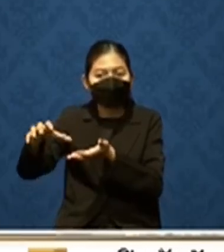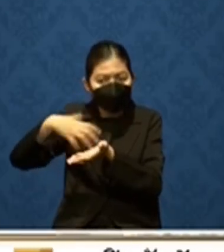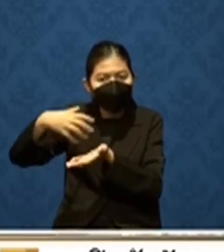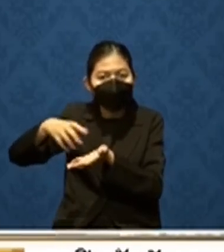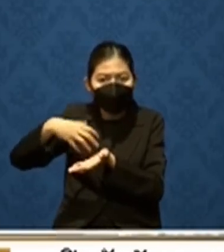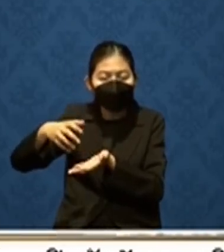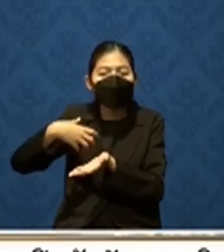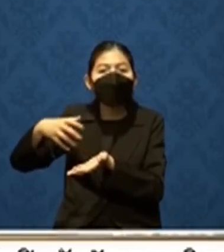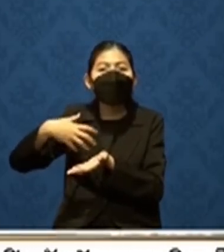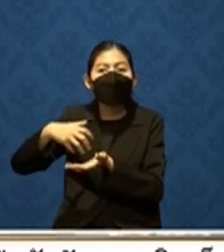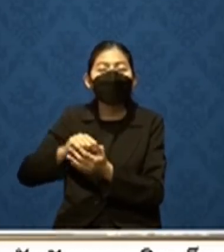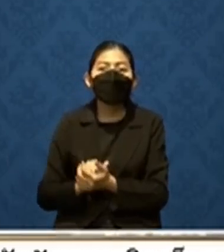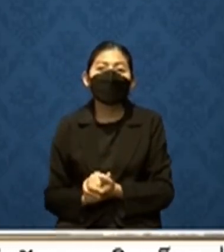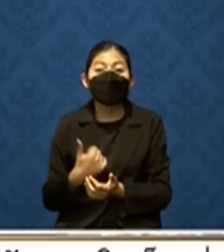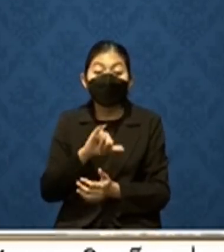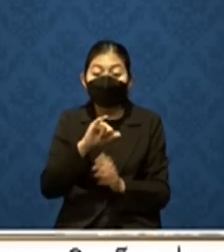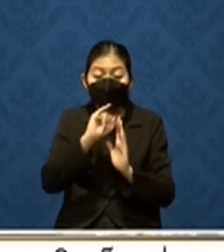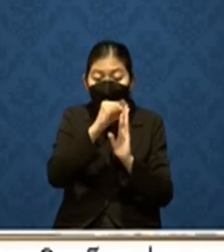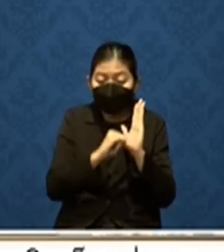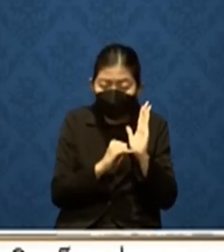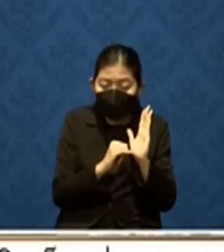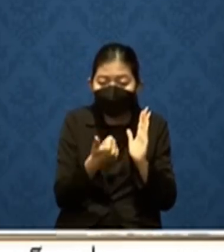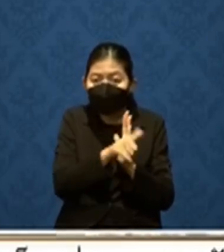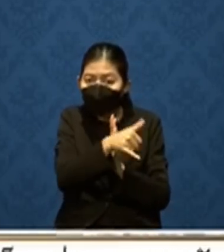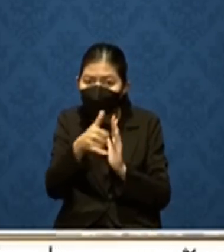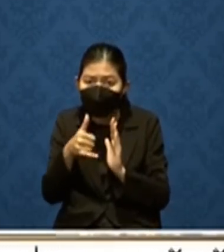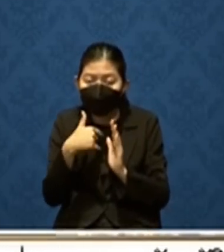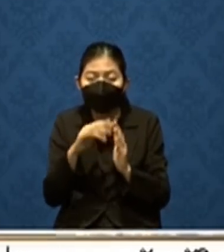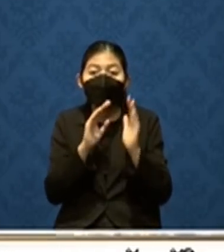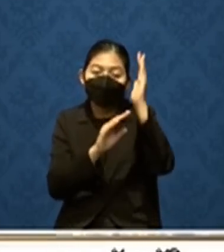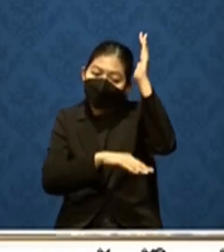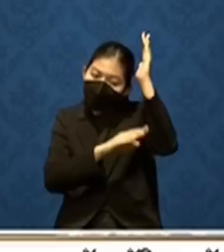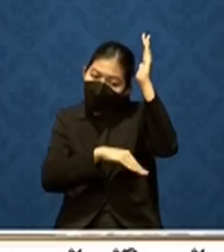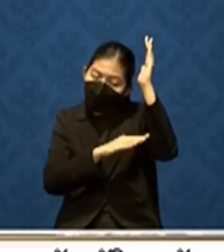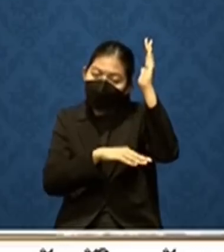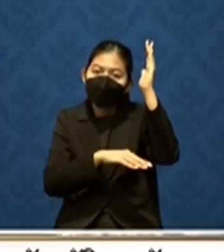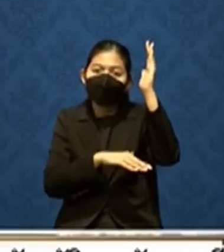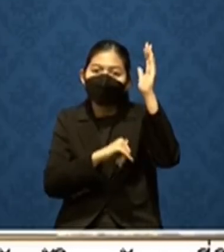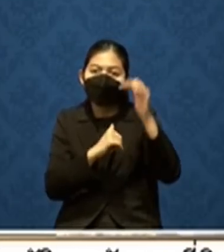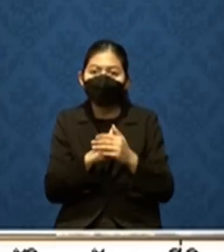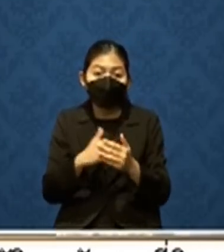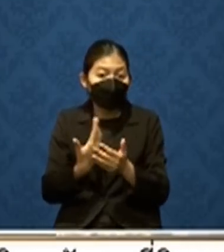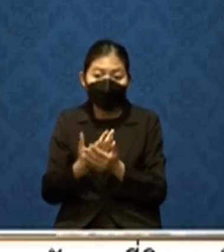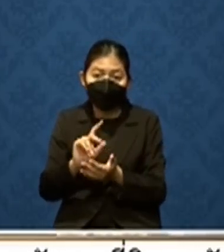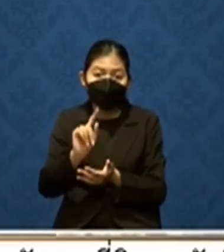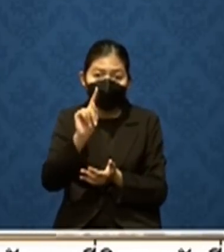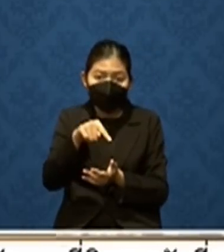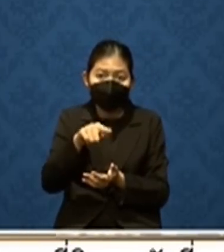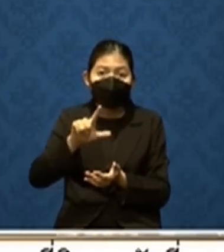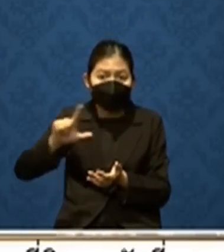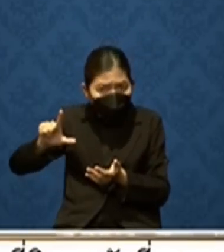บอกกับพี่น้องประชาชนบางจังหวัดว่าพนันแหล่งน้ำนะครับในจังหวัดภาคใต้เนี่ยก็เป็นพันล้านจังหวัด